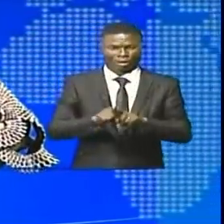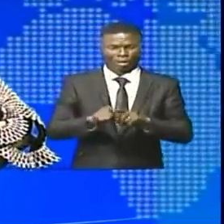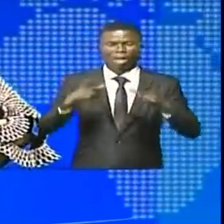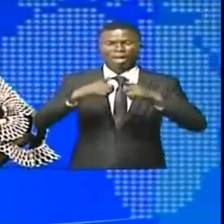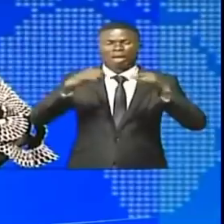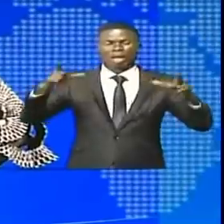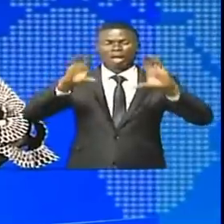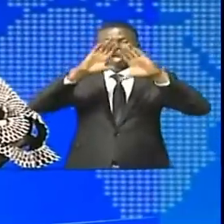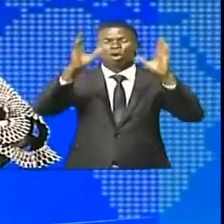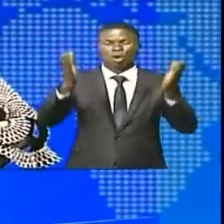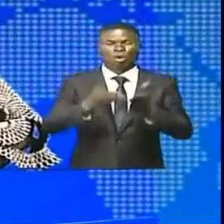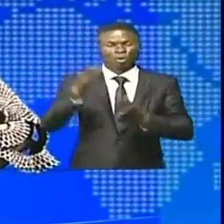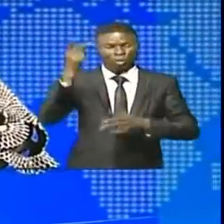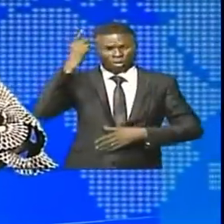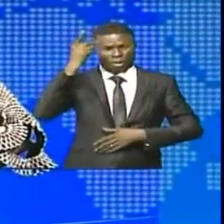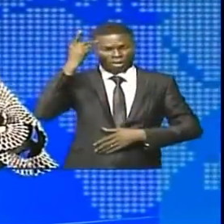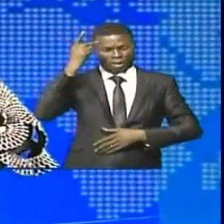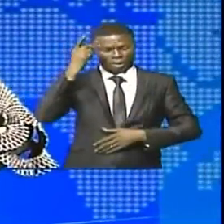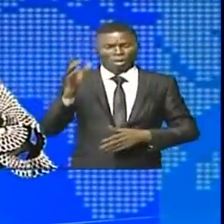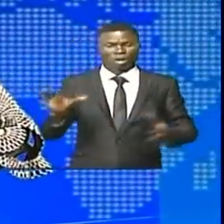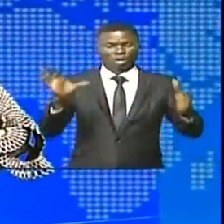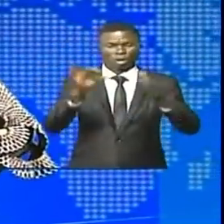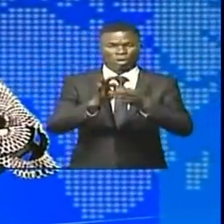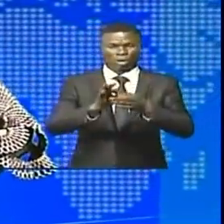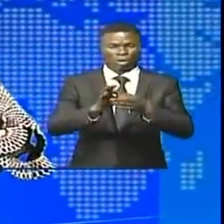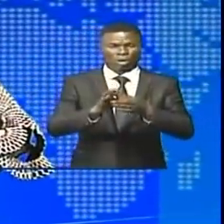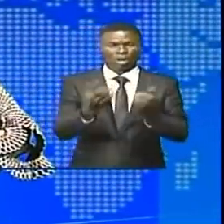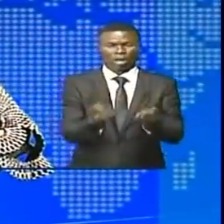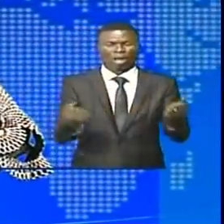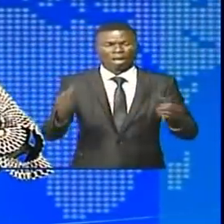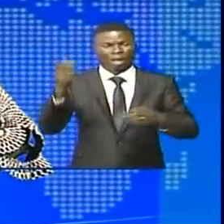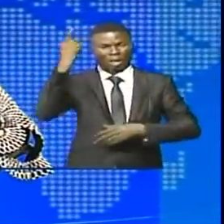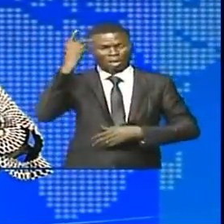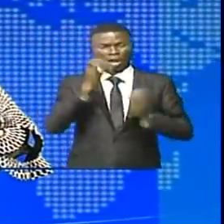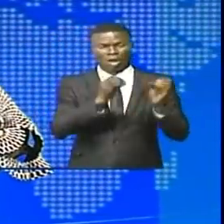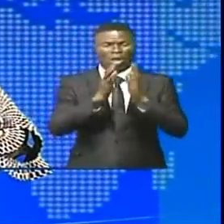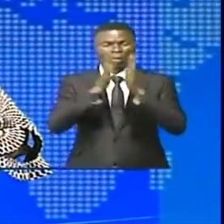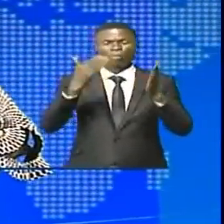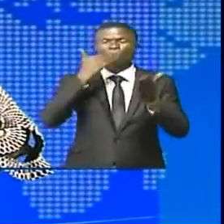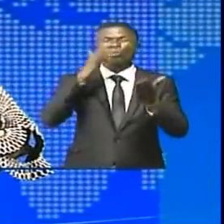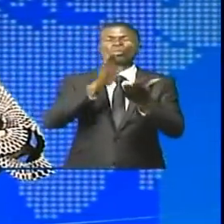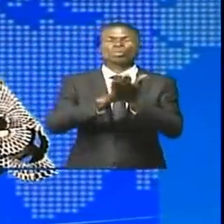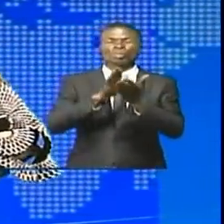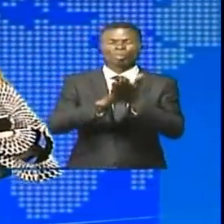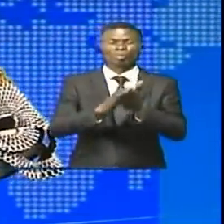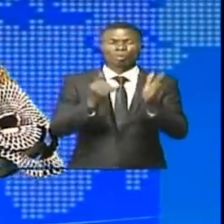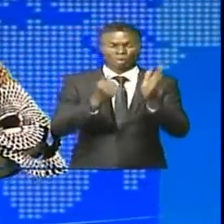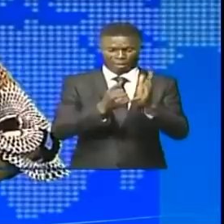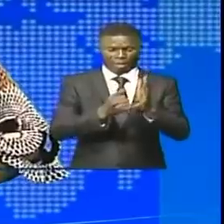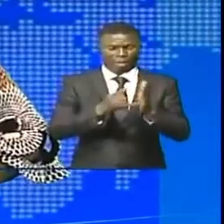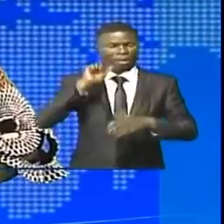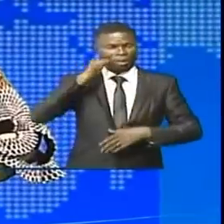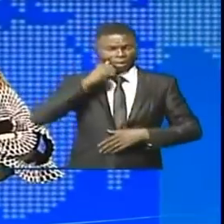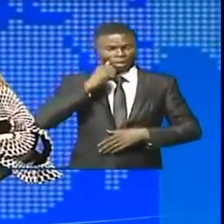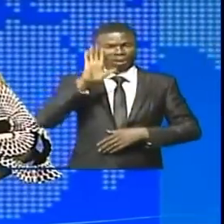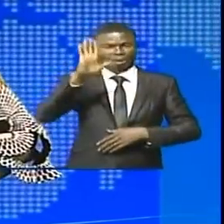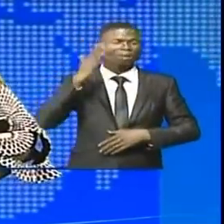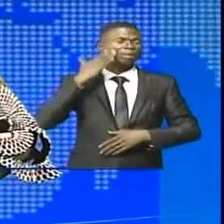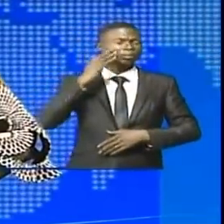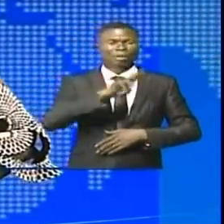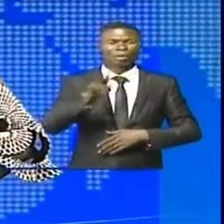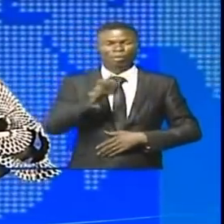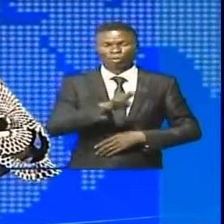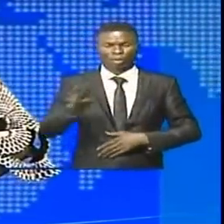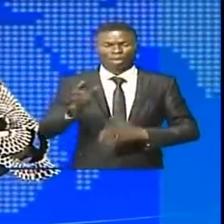communauté kinoise regroupés au sein de bana qui organise une messe d'action de grâce ce samedi 5 mars 2022 à